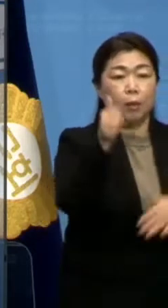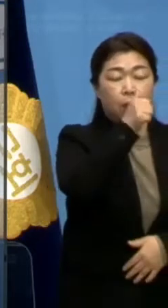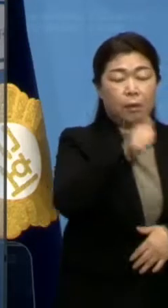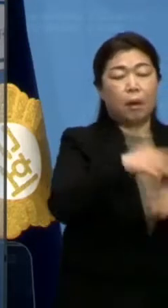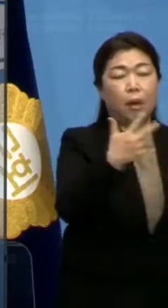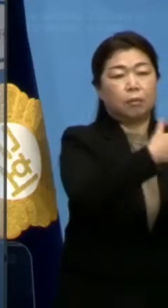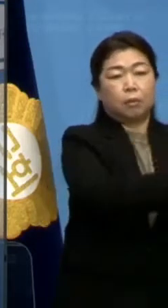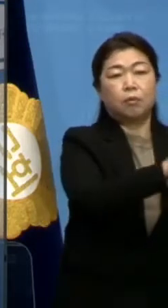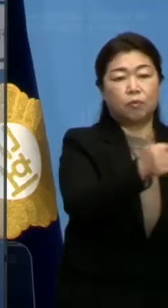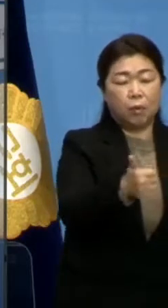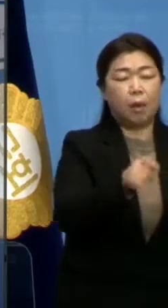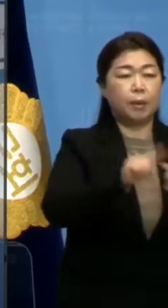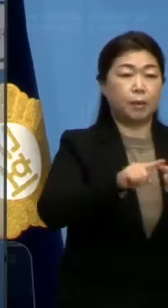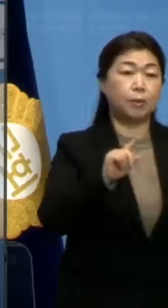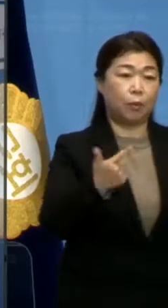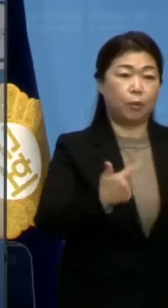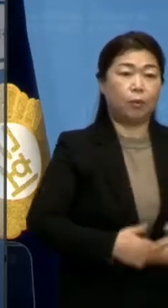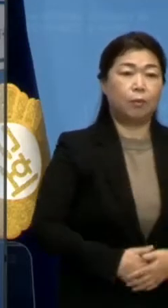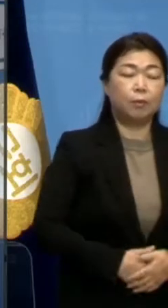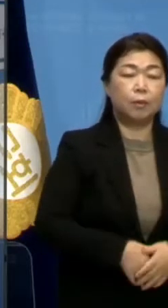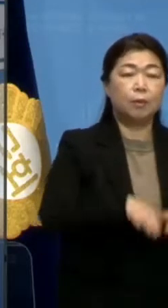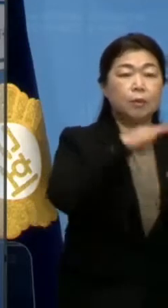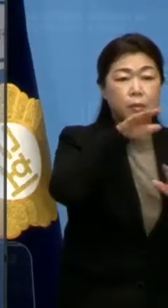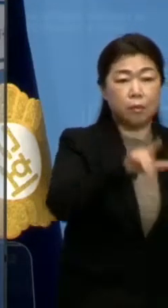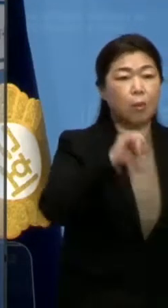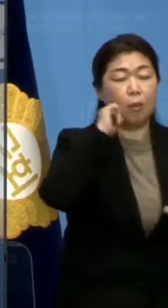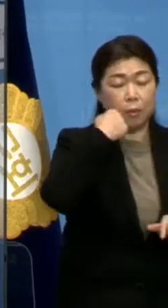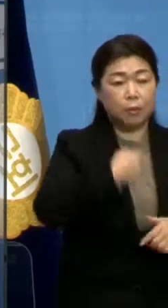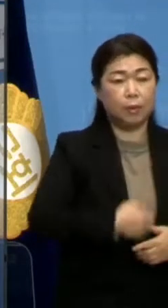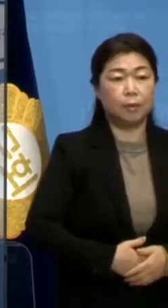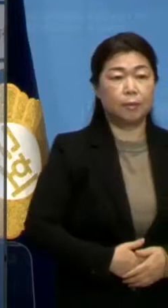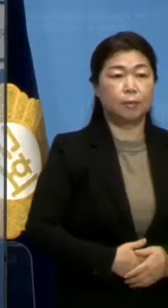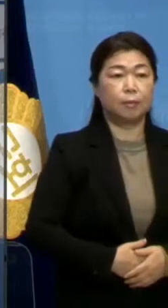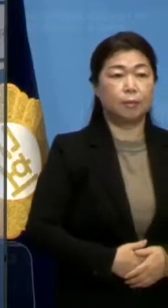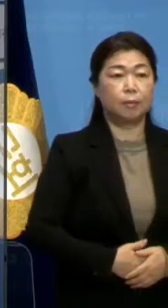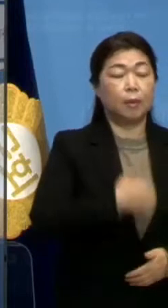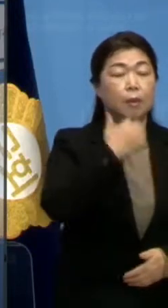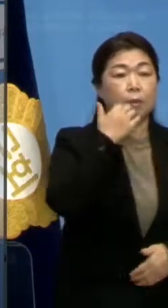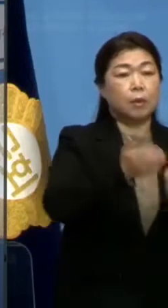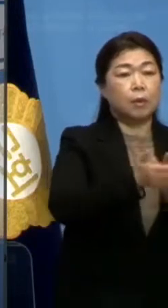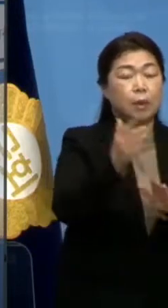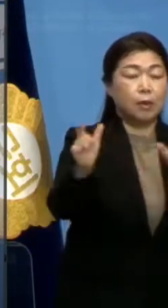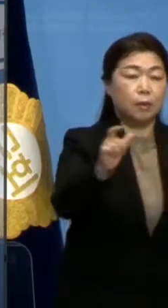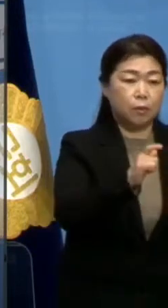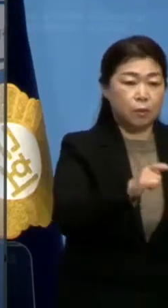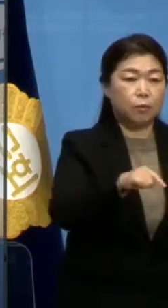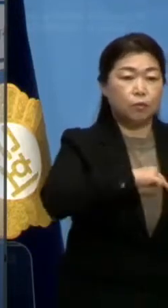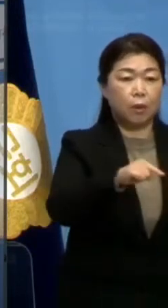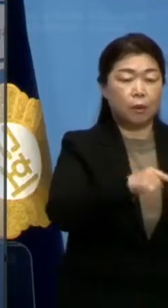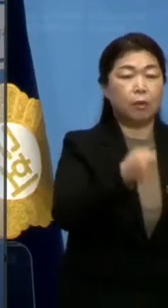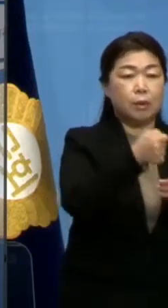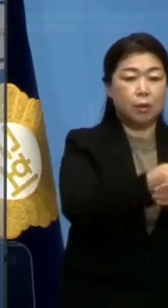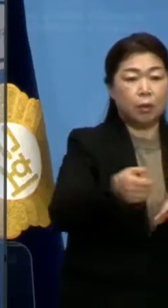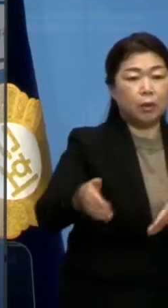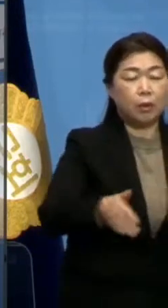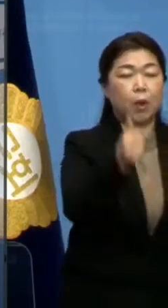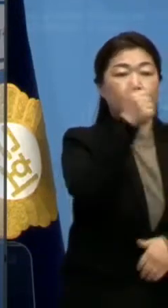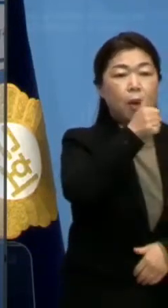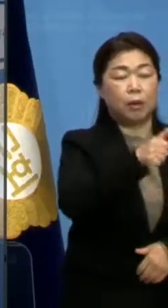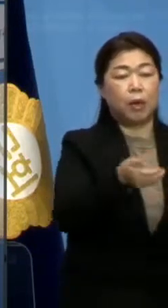안락사 시키는 것은 접지 하지도 않고 현실적으로도 어려운 일입니다 서울시와 자치구 주관으로 지정 길고양이